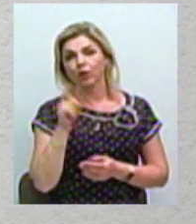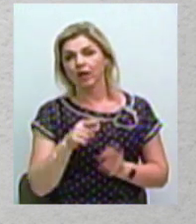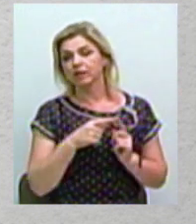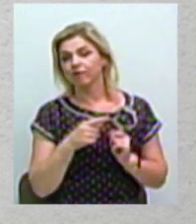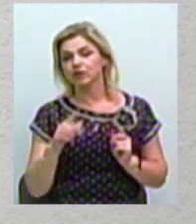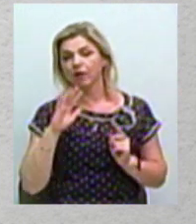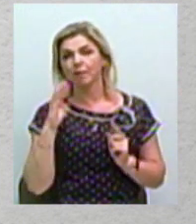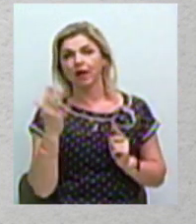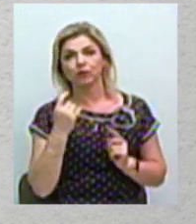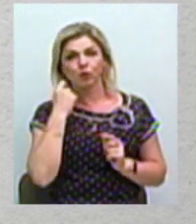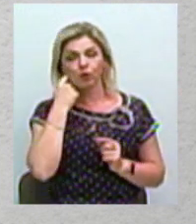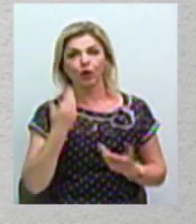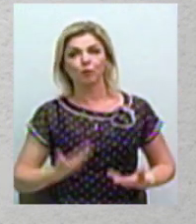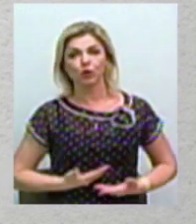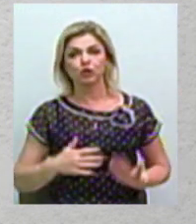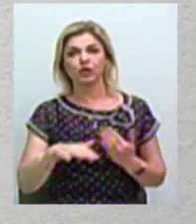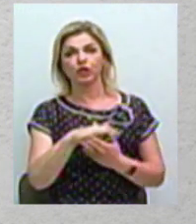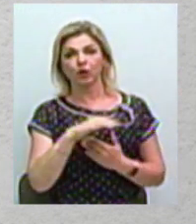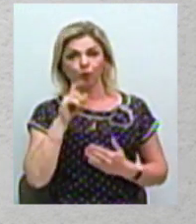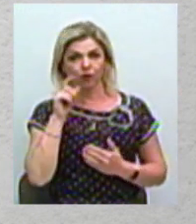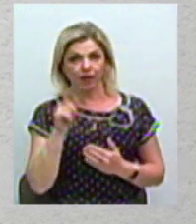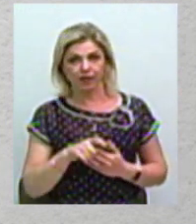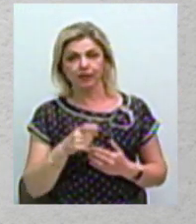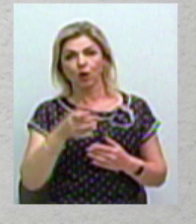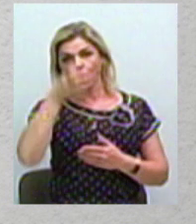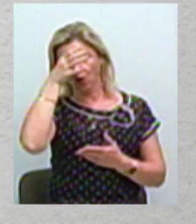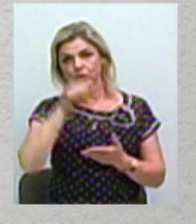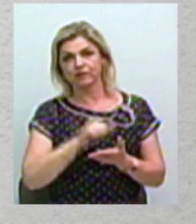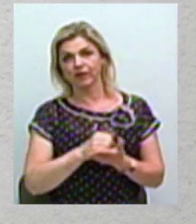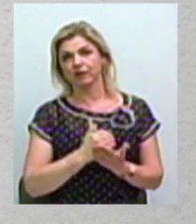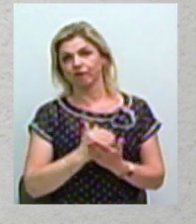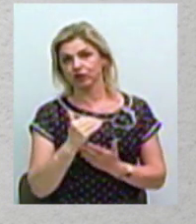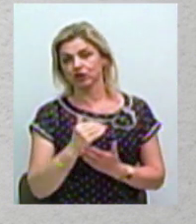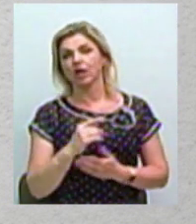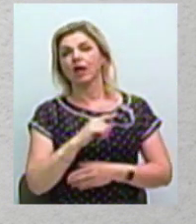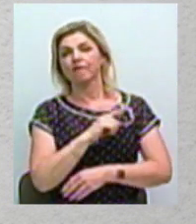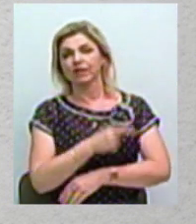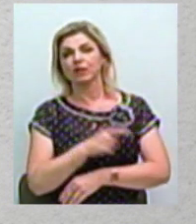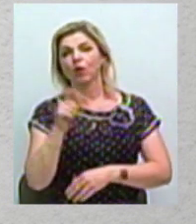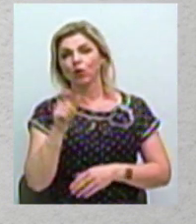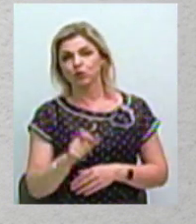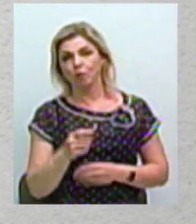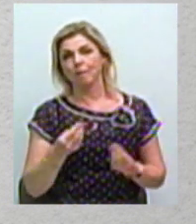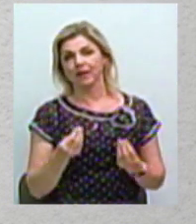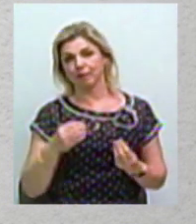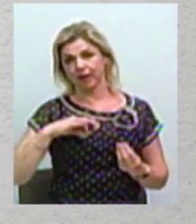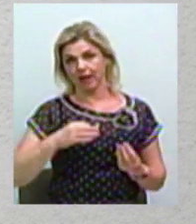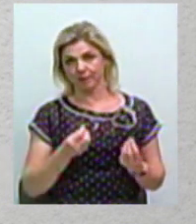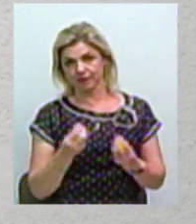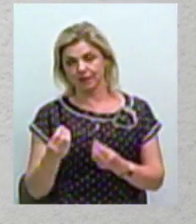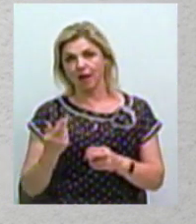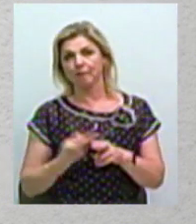протягом останніх 5 років проживає на території України. Освіта вища. Фізична особа, підприємець.